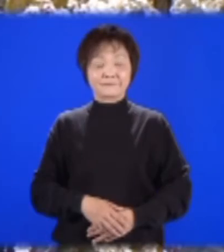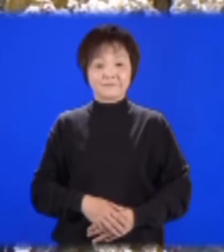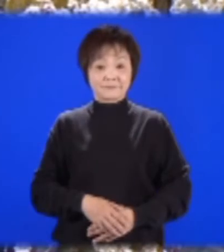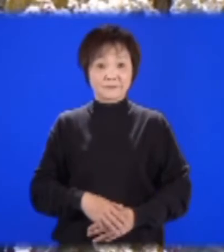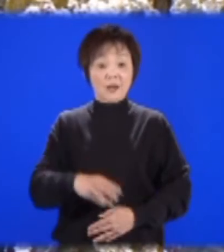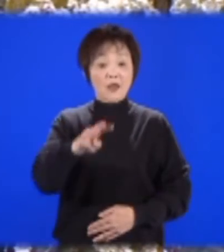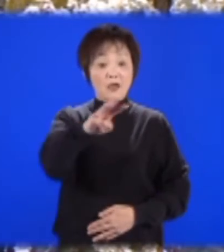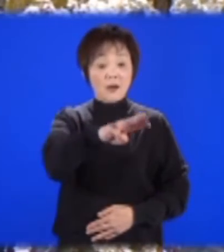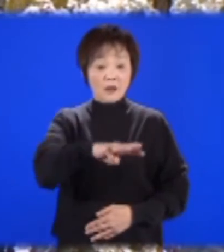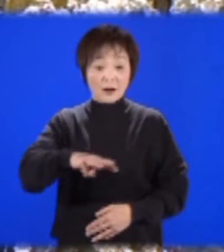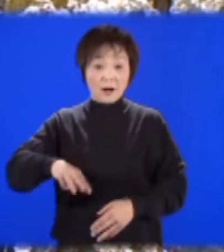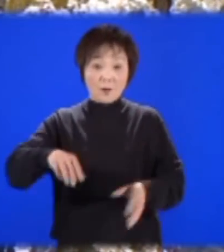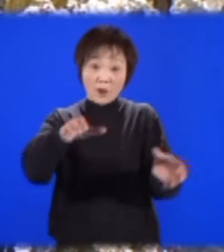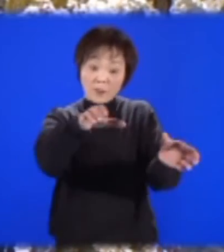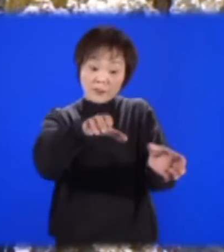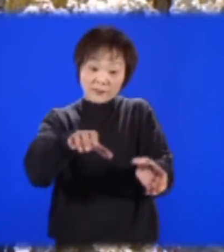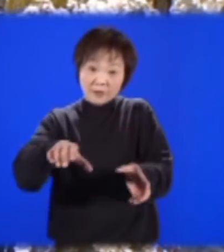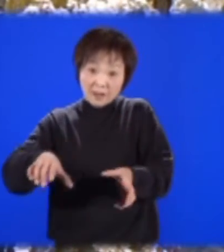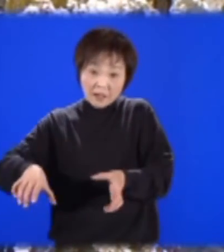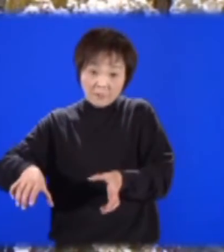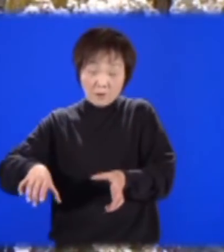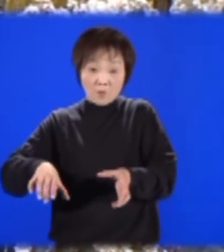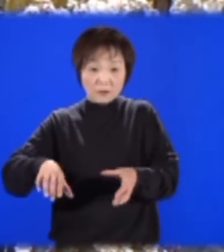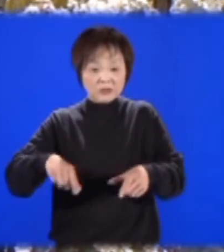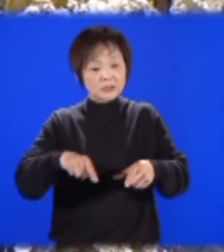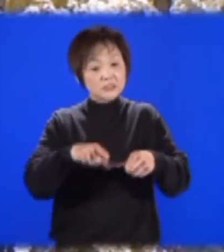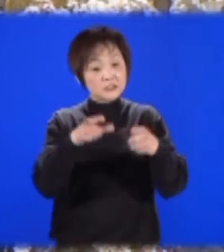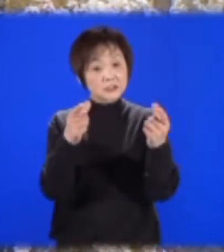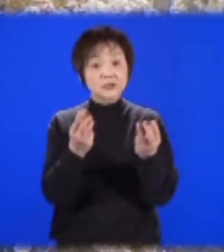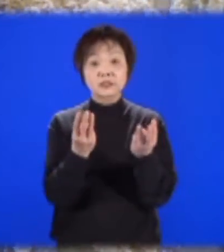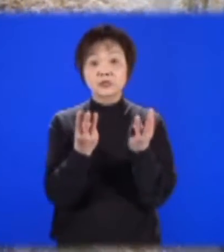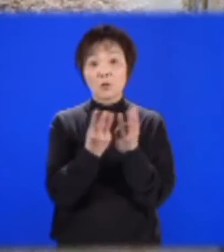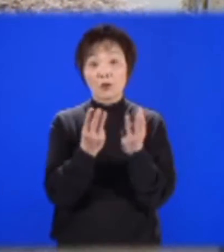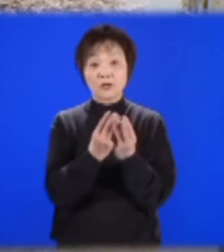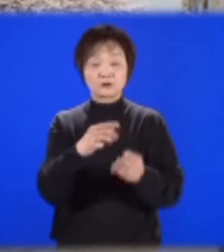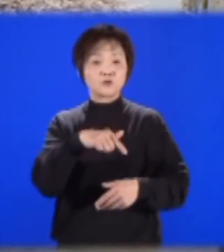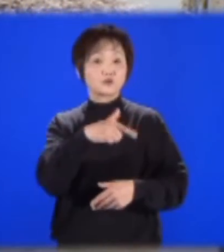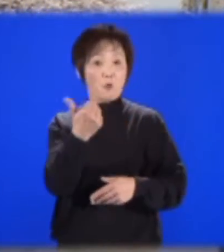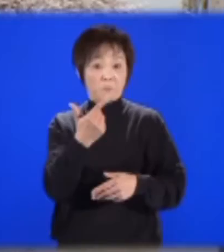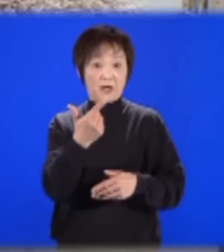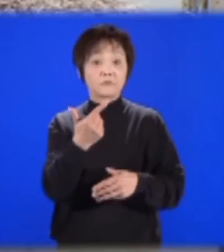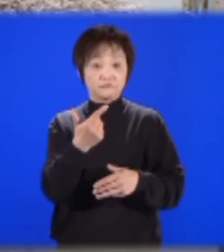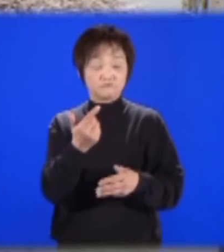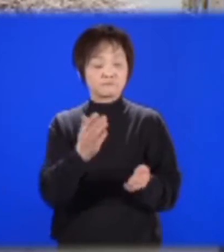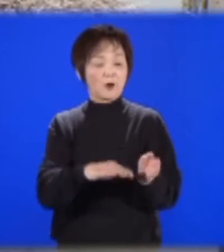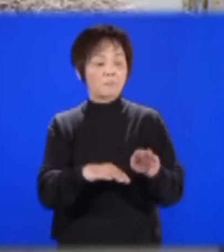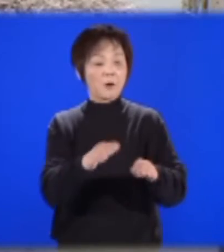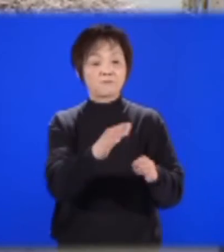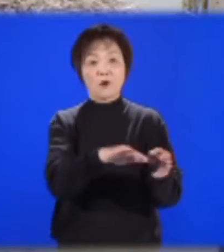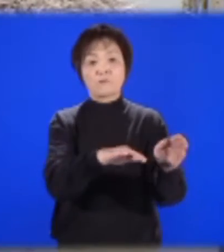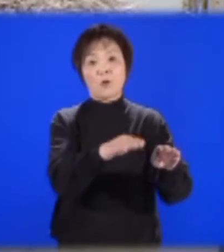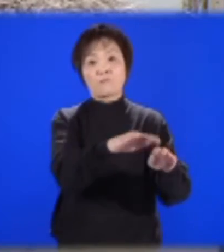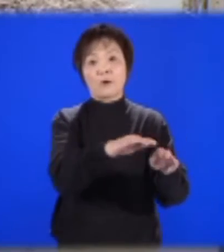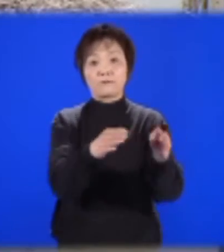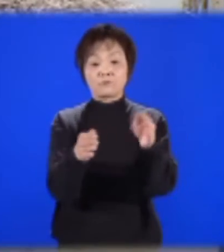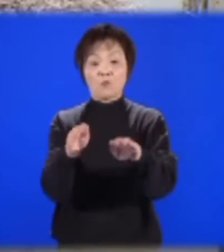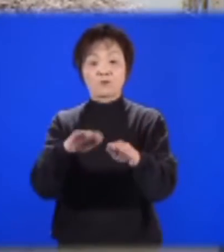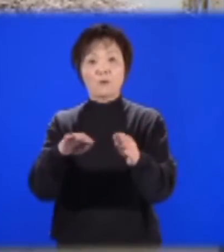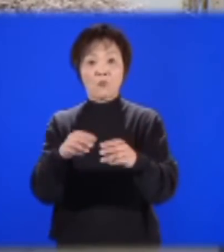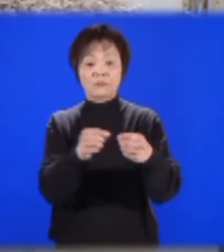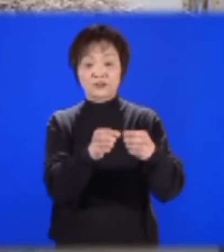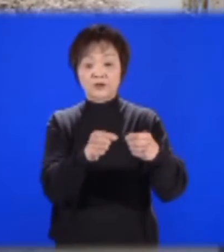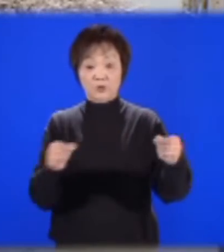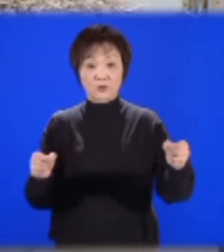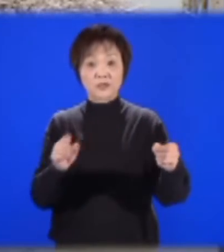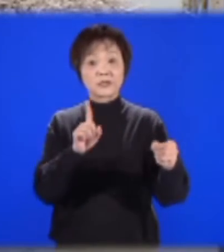十四川の桜は川の堤防に沿って両岸におよそ600本が 1.2 キロにわたって植え